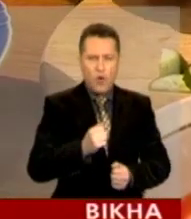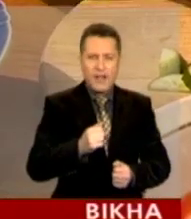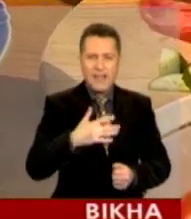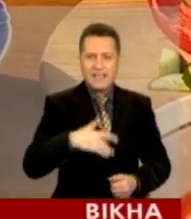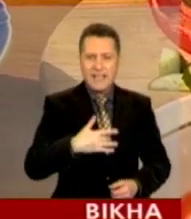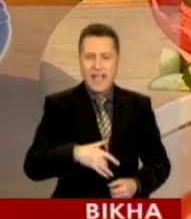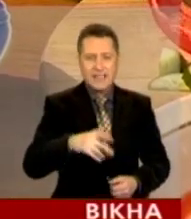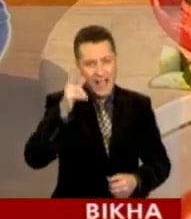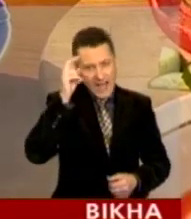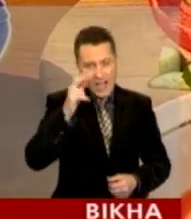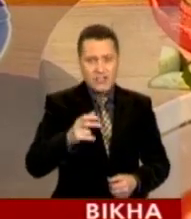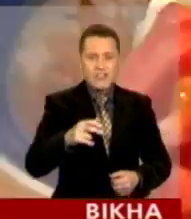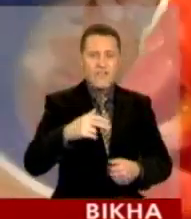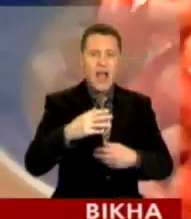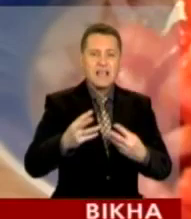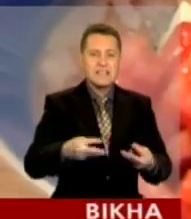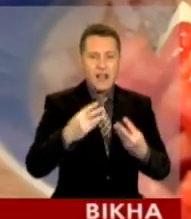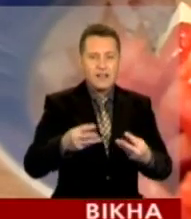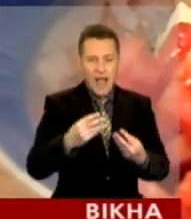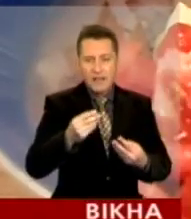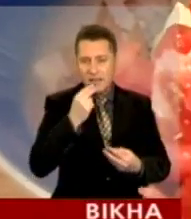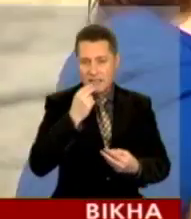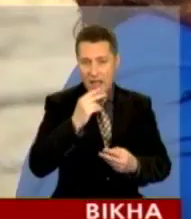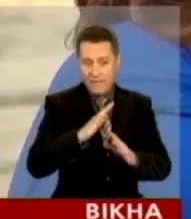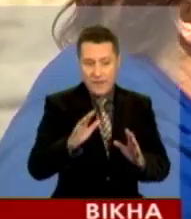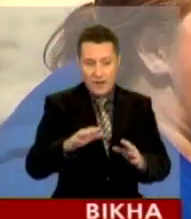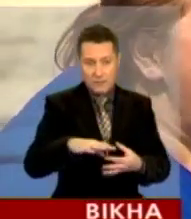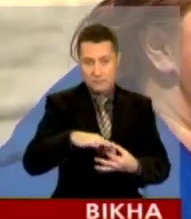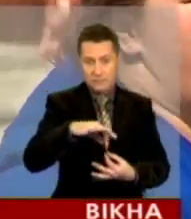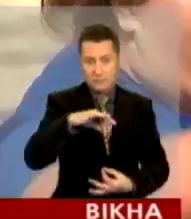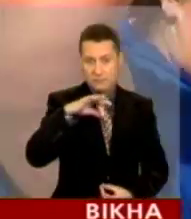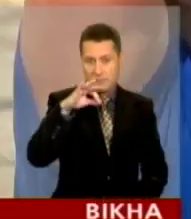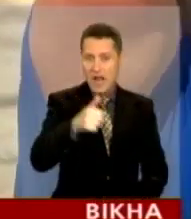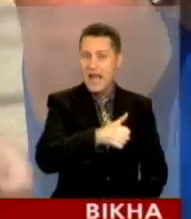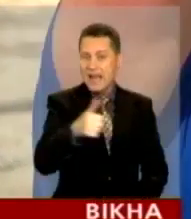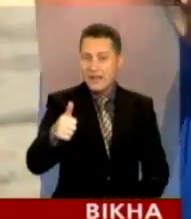гречнева, салат овочний на завтрак. І вмить стала лідером команди.